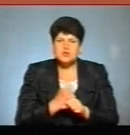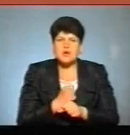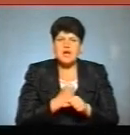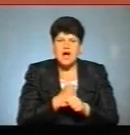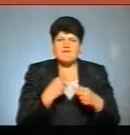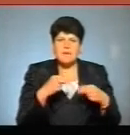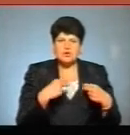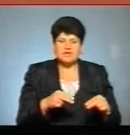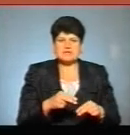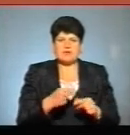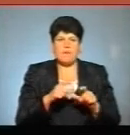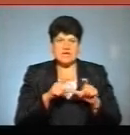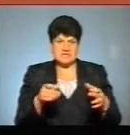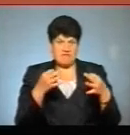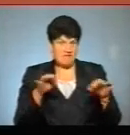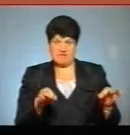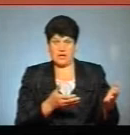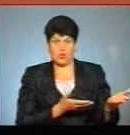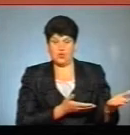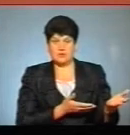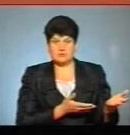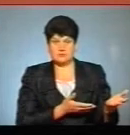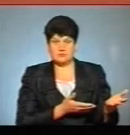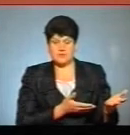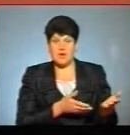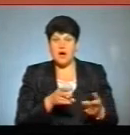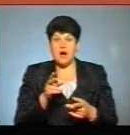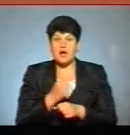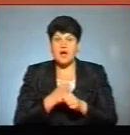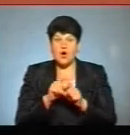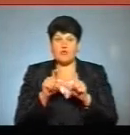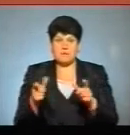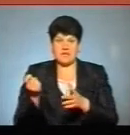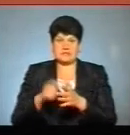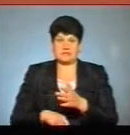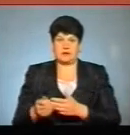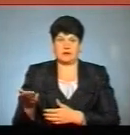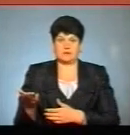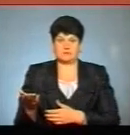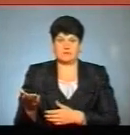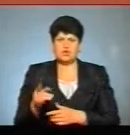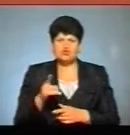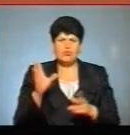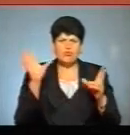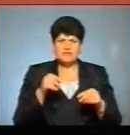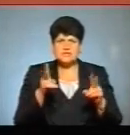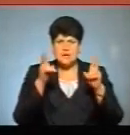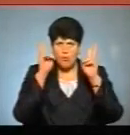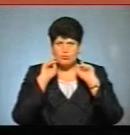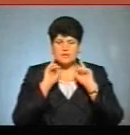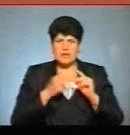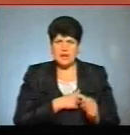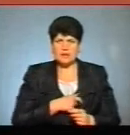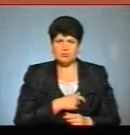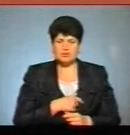продається в супермаркеті вільно? А кавовий апарат закрили. Чому всі пострижені депутати, а